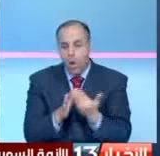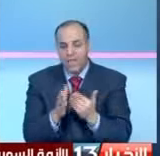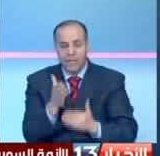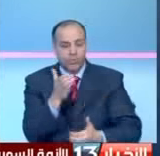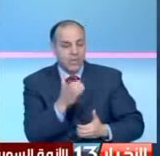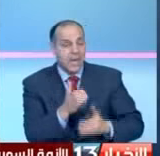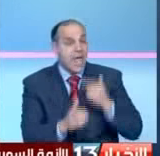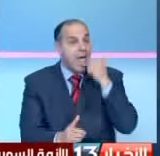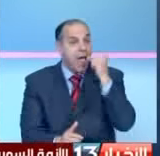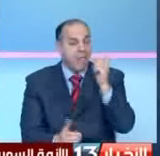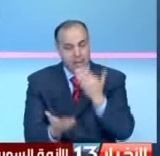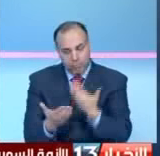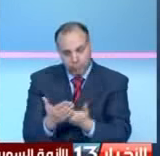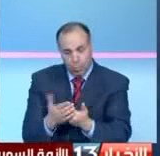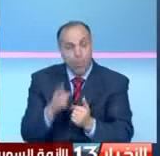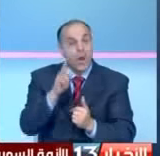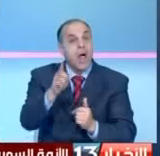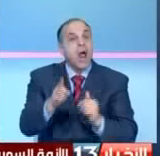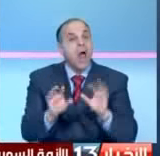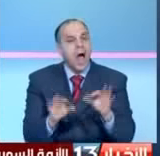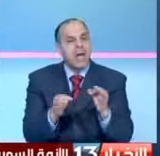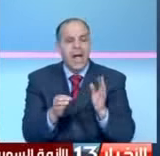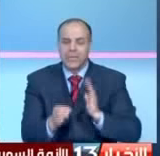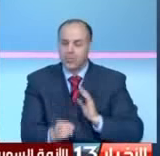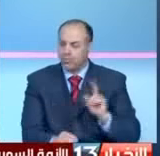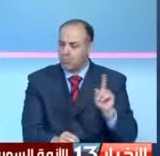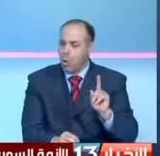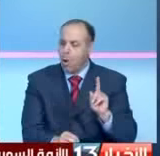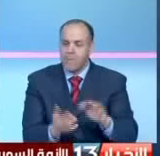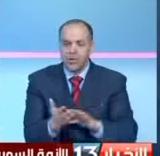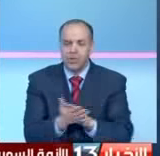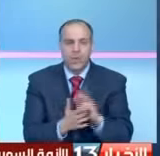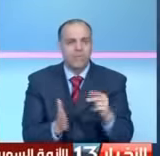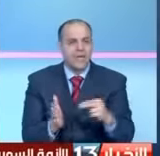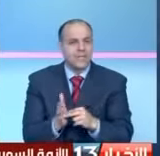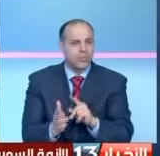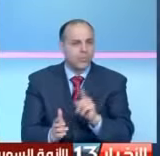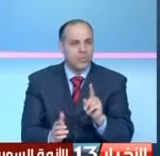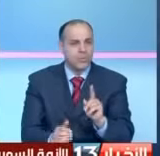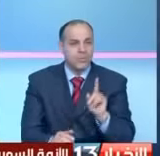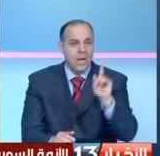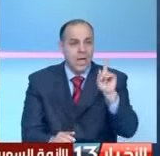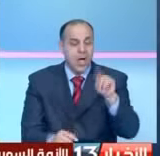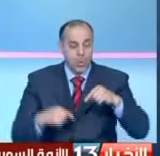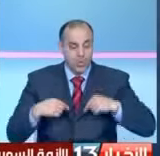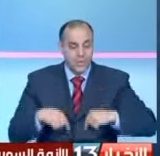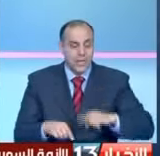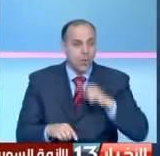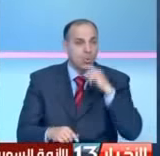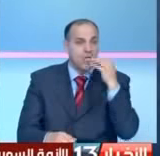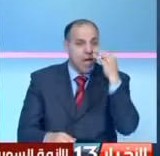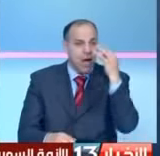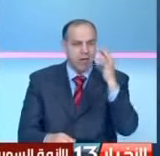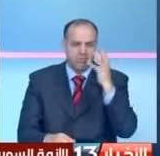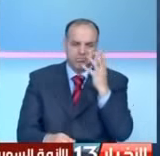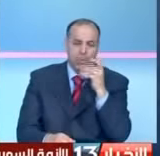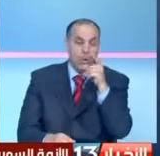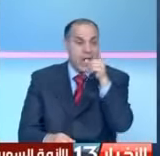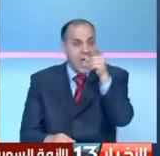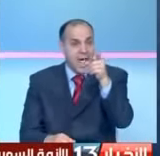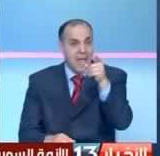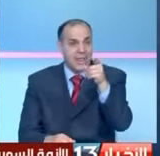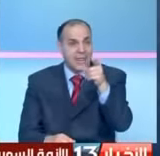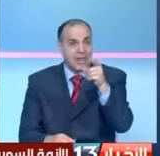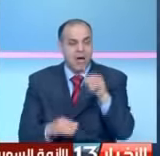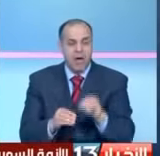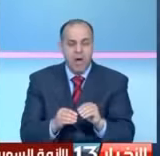المسلحة أثبتت أنه لا حل عسكري للأزمة في سوريا. لافروف أعرب أيضا عن استيائه مما وصفه